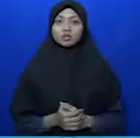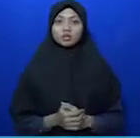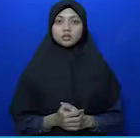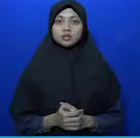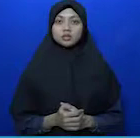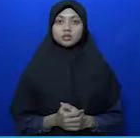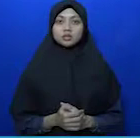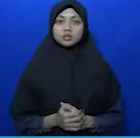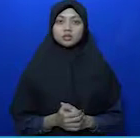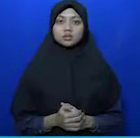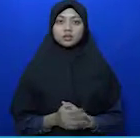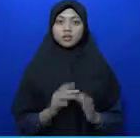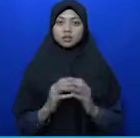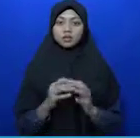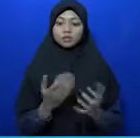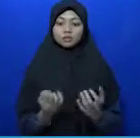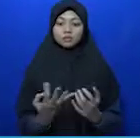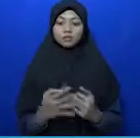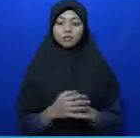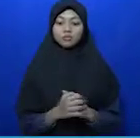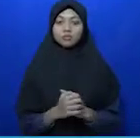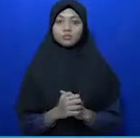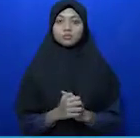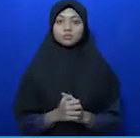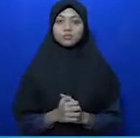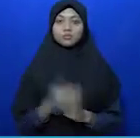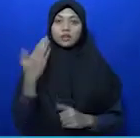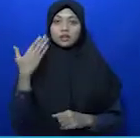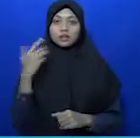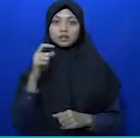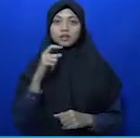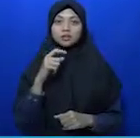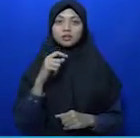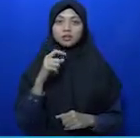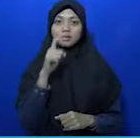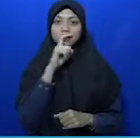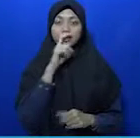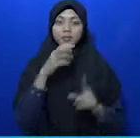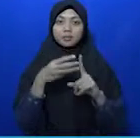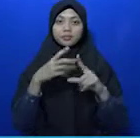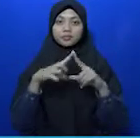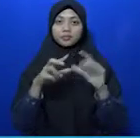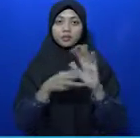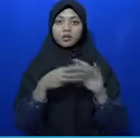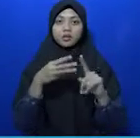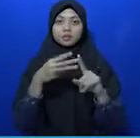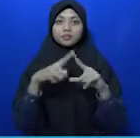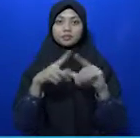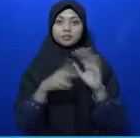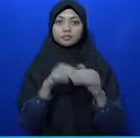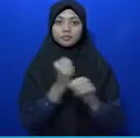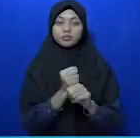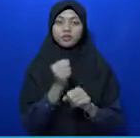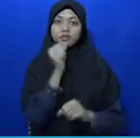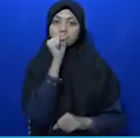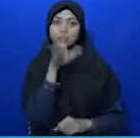Mungkin cukup itu, Pak Dede? Baik, jadi tadi Pak Bambang menyebutkan bahwa selain ada kita